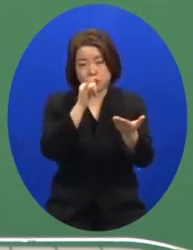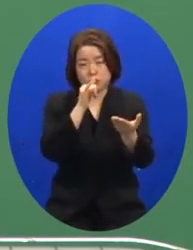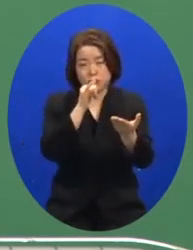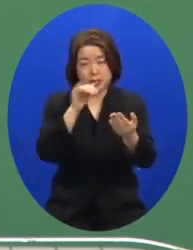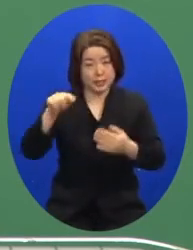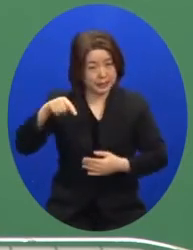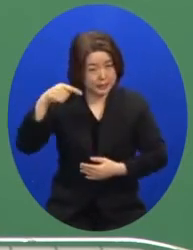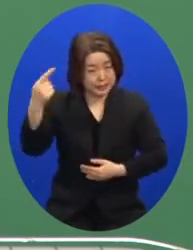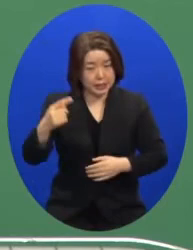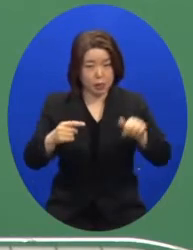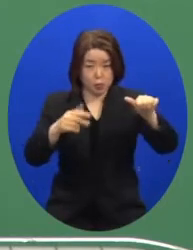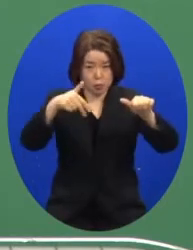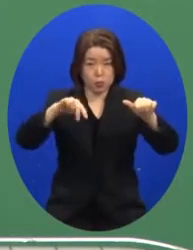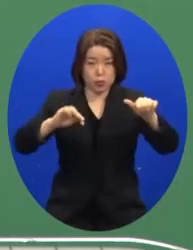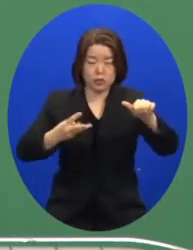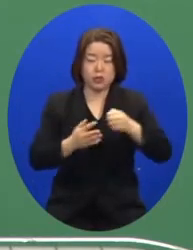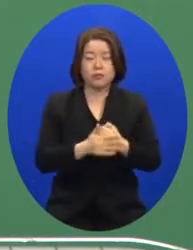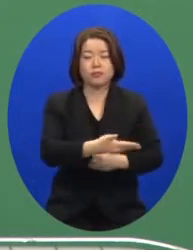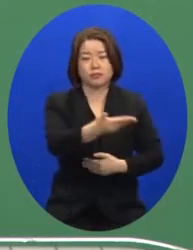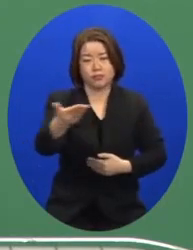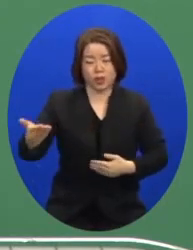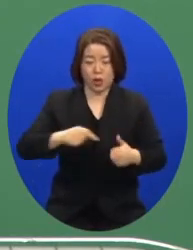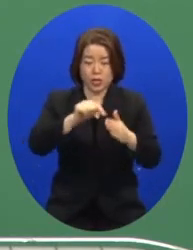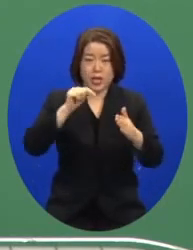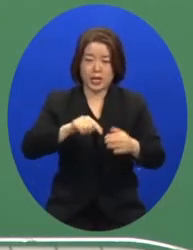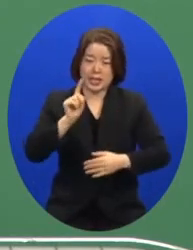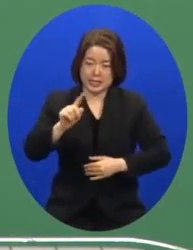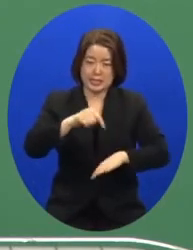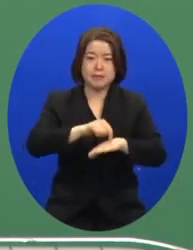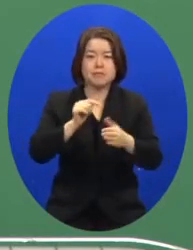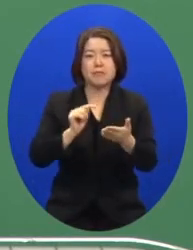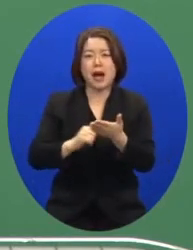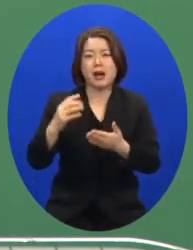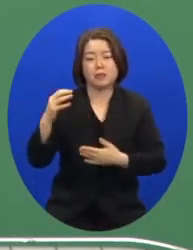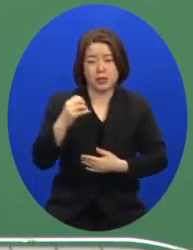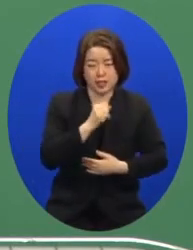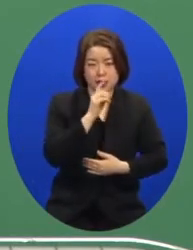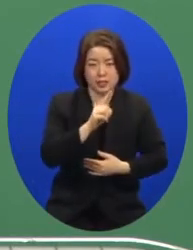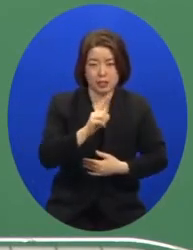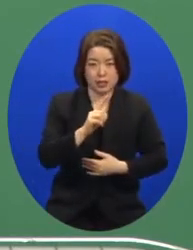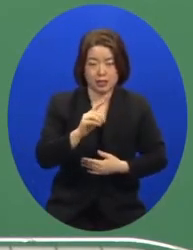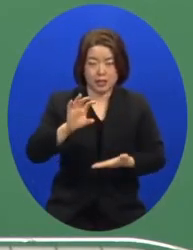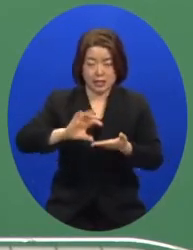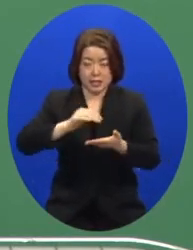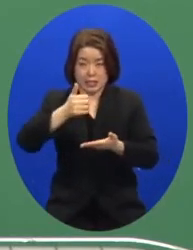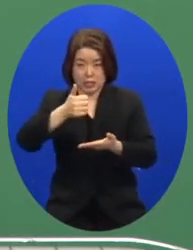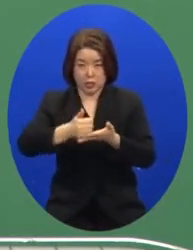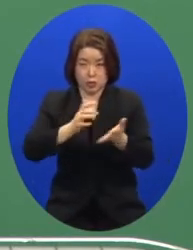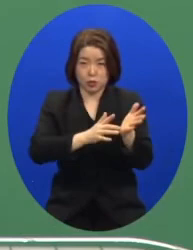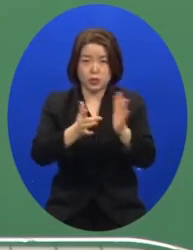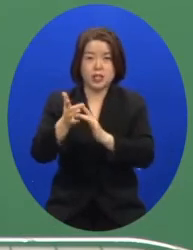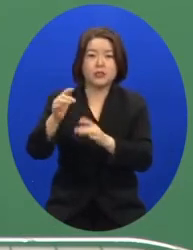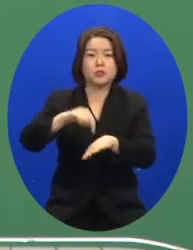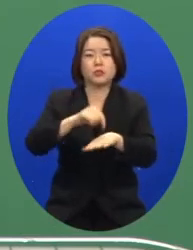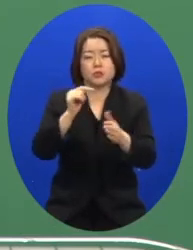바로 고담 5절에 너희 안에 이 마음을 품으라 곧 그리스도 예수의 마음이니